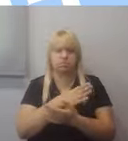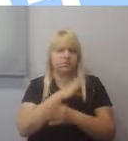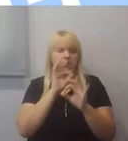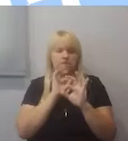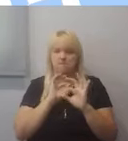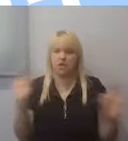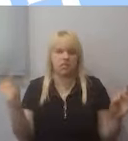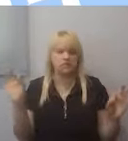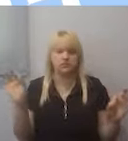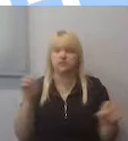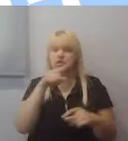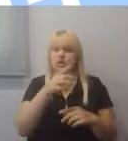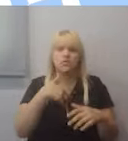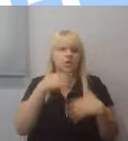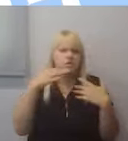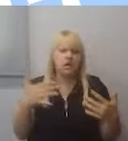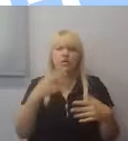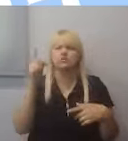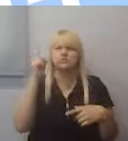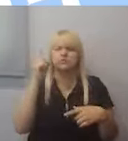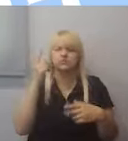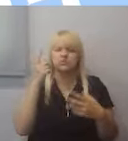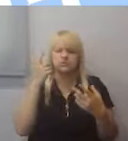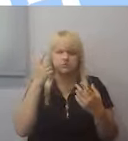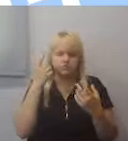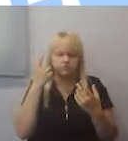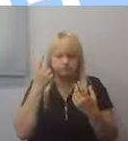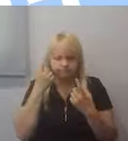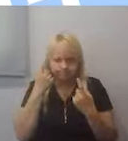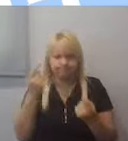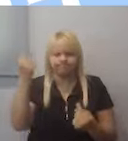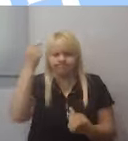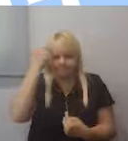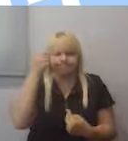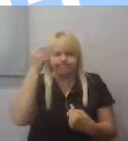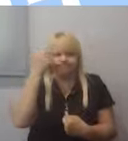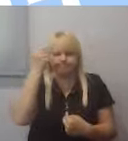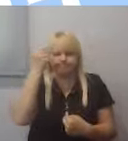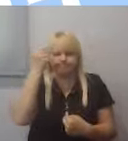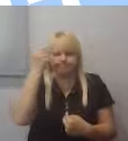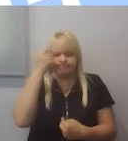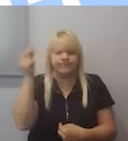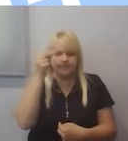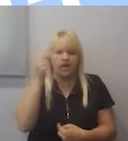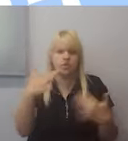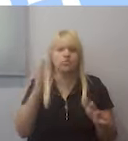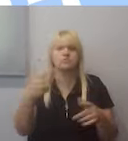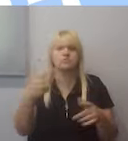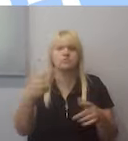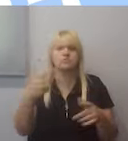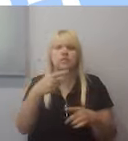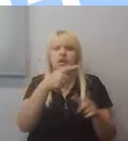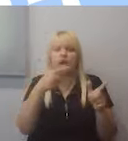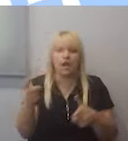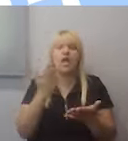ļoti daudz atziņu ļoti daudz mācību bet tas ti tikai rāda to ka tā gatavība īstenībā ir tikai tajā vai mēs esam gatavi rīkoties